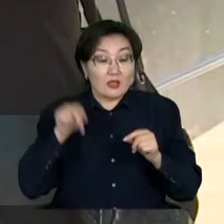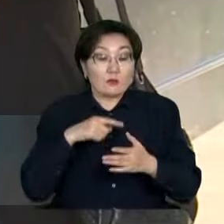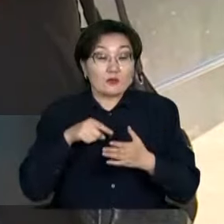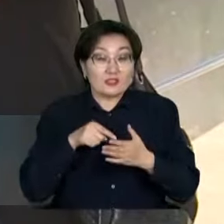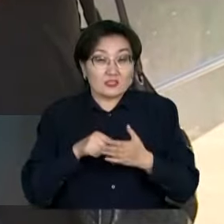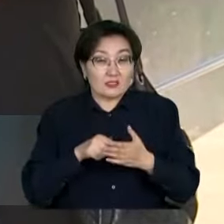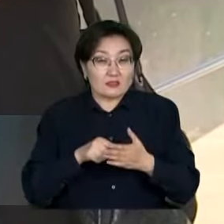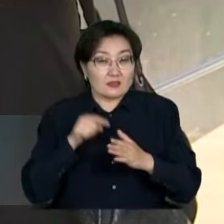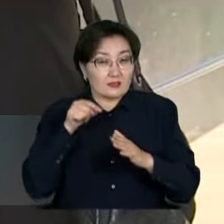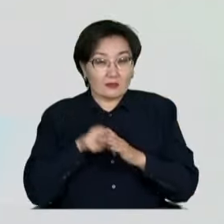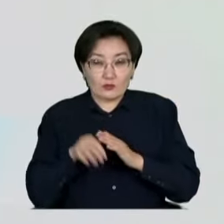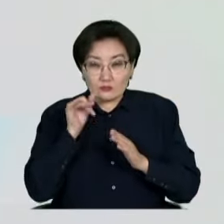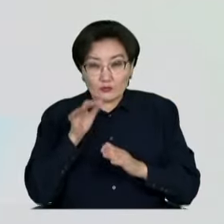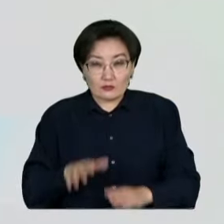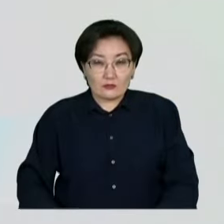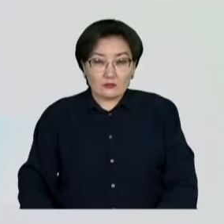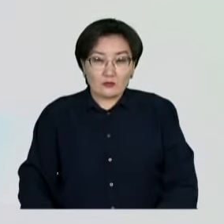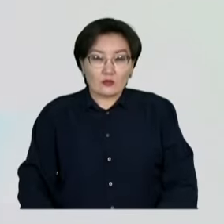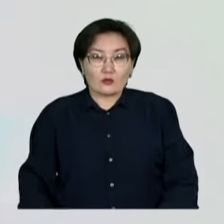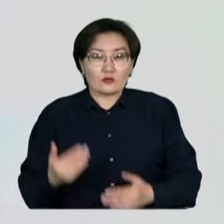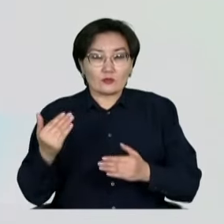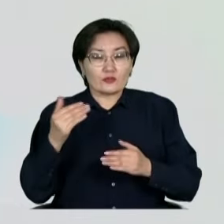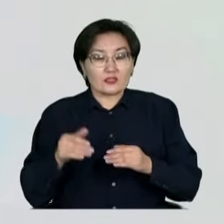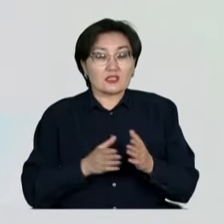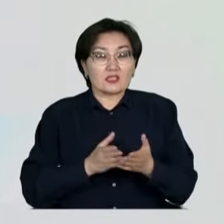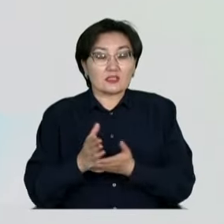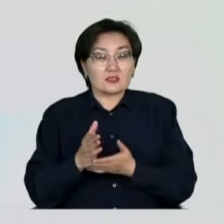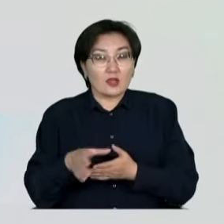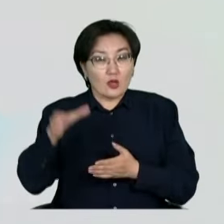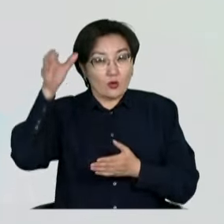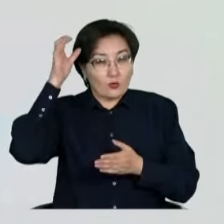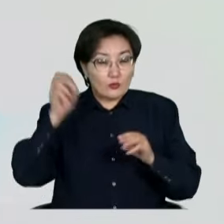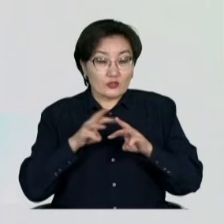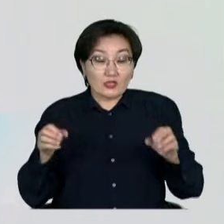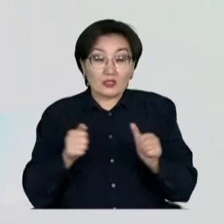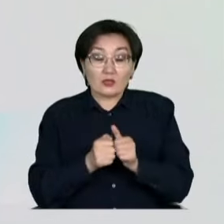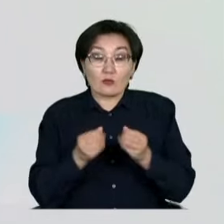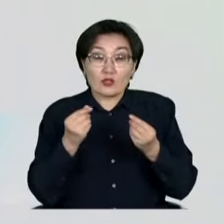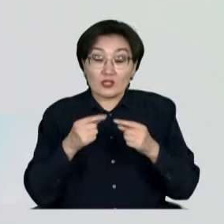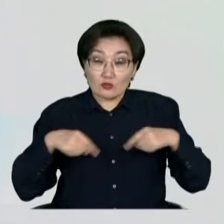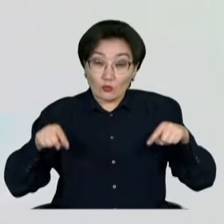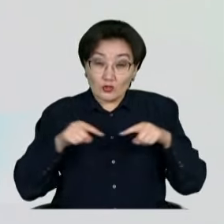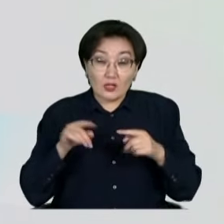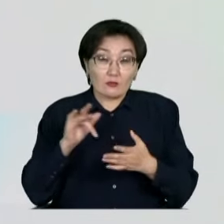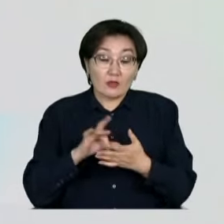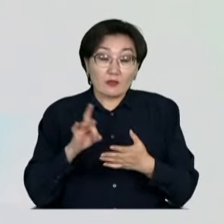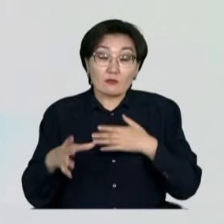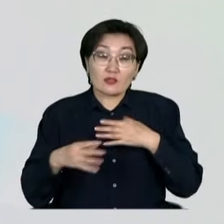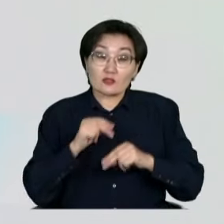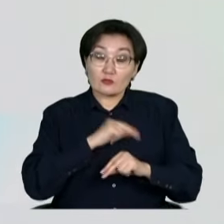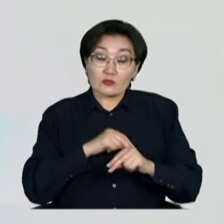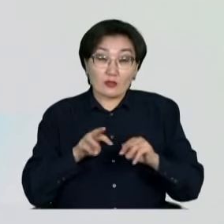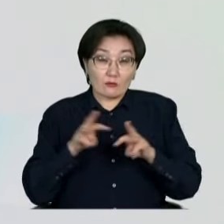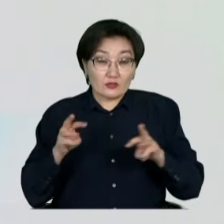мәселесіне араласпайды. Олар тікелей оқу ағарту министрі жанынан құрылған қаржы орталығымен жұмыс істейді, яғни қаржыны министрлік